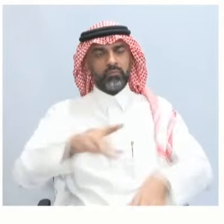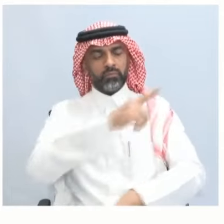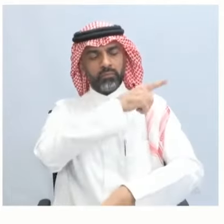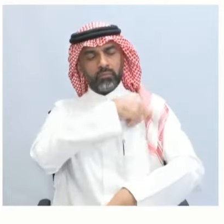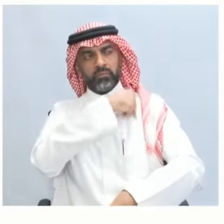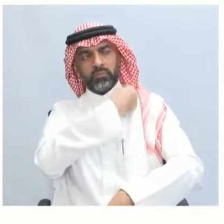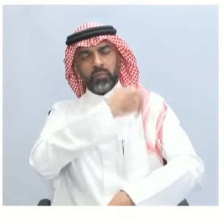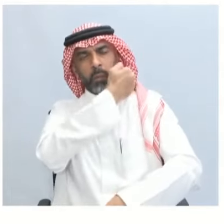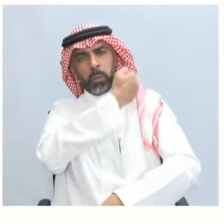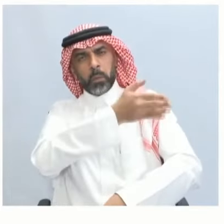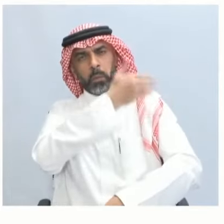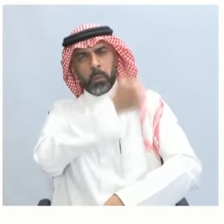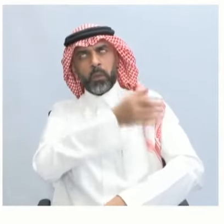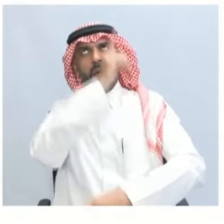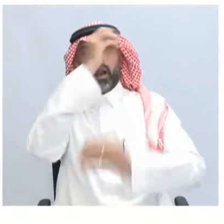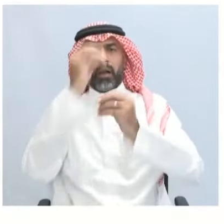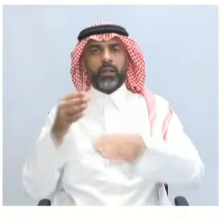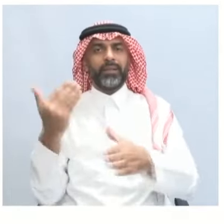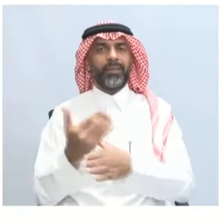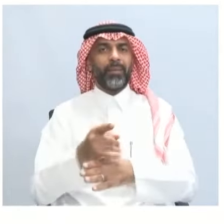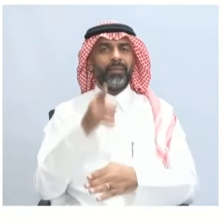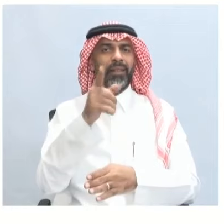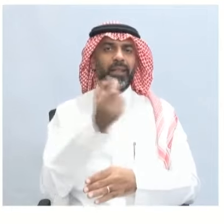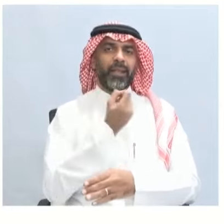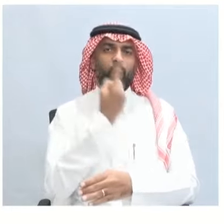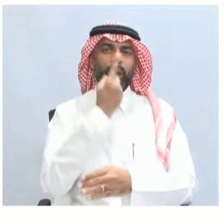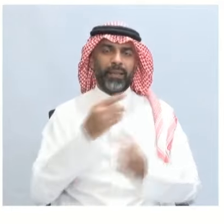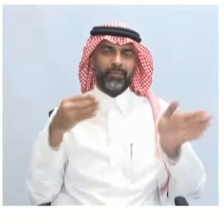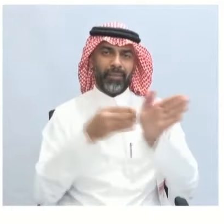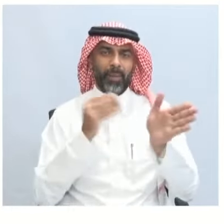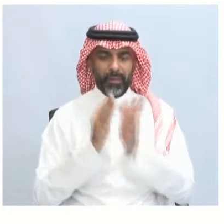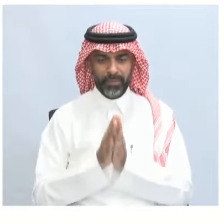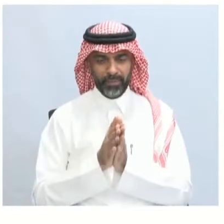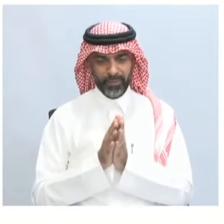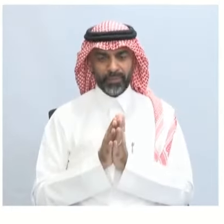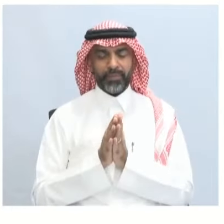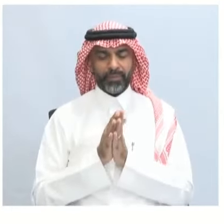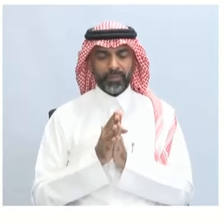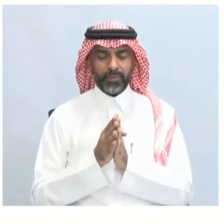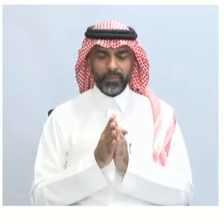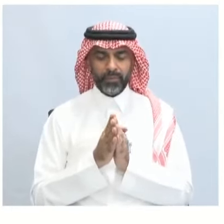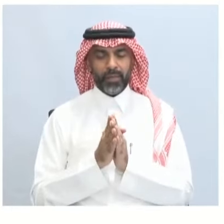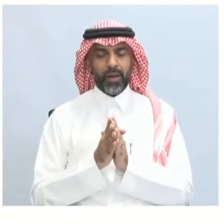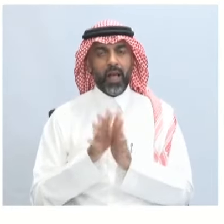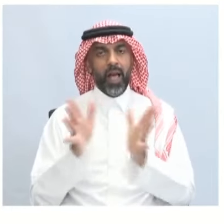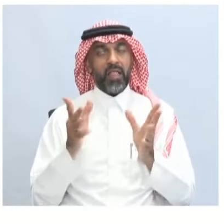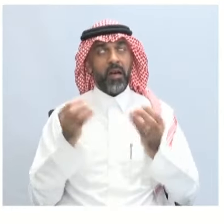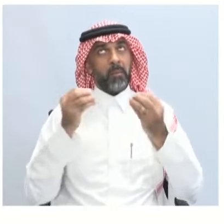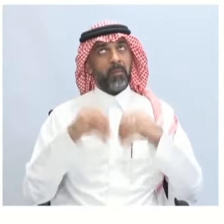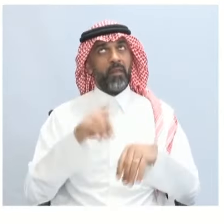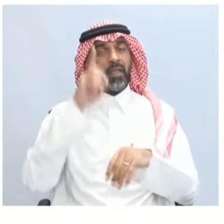بتكفير السيئات يظفر بان تمسح وتمحى عنه هذه السيئات وهذا من فضل الله عز وجل